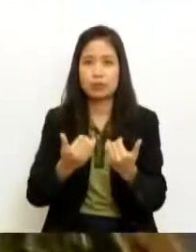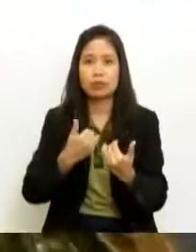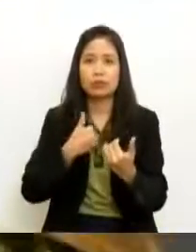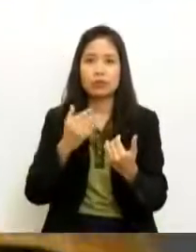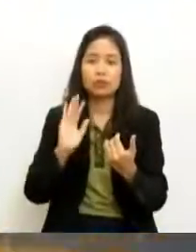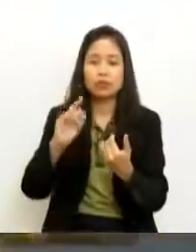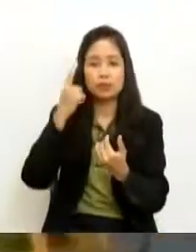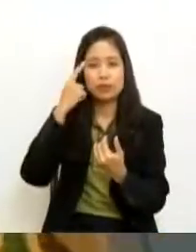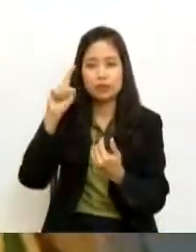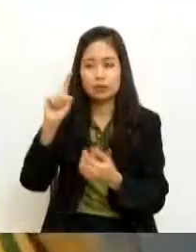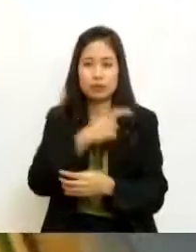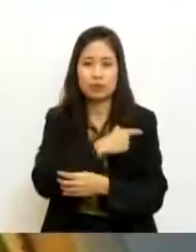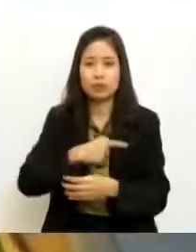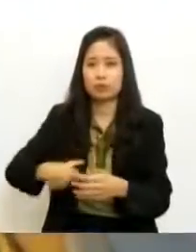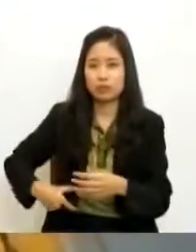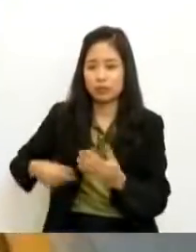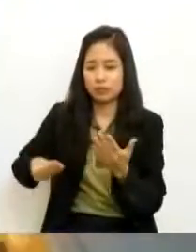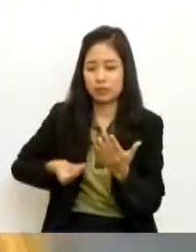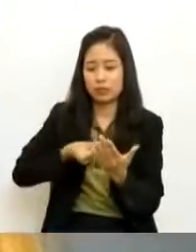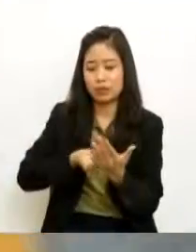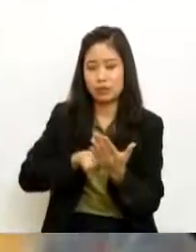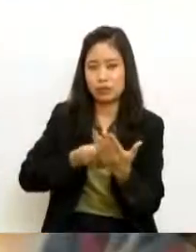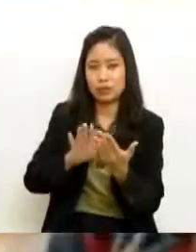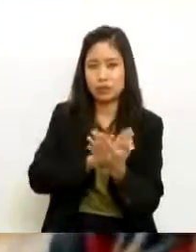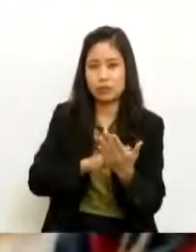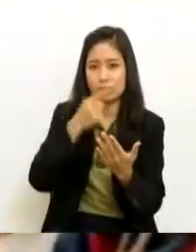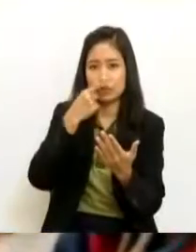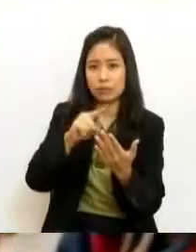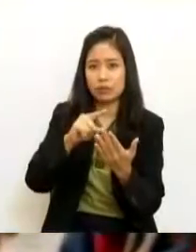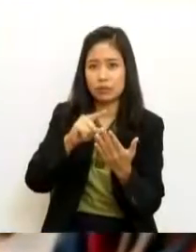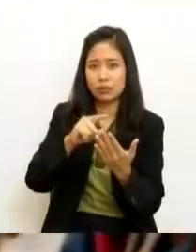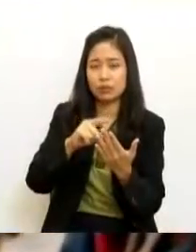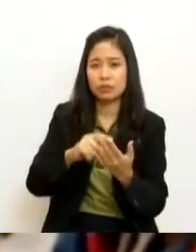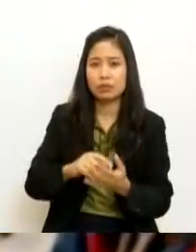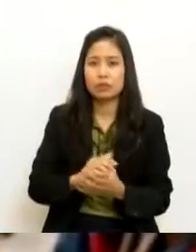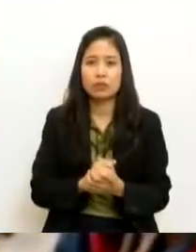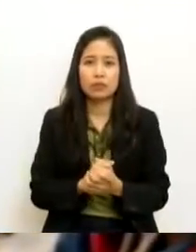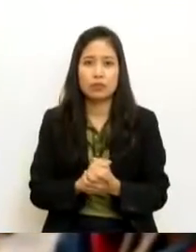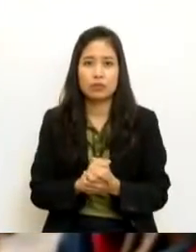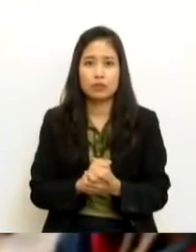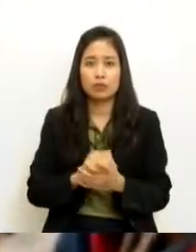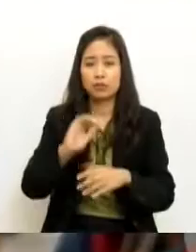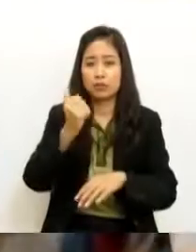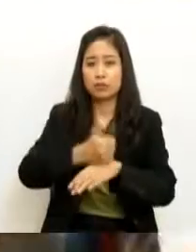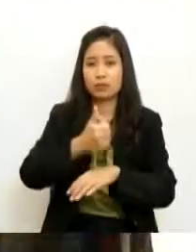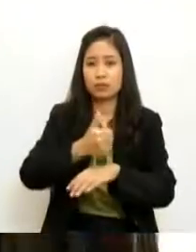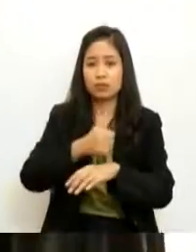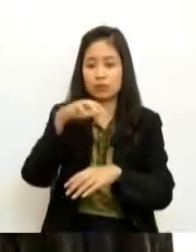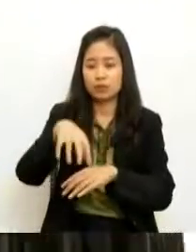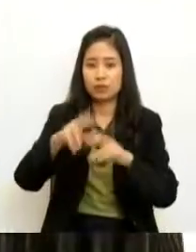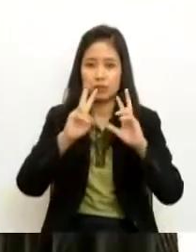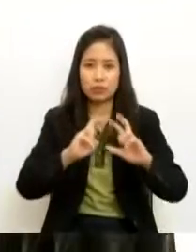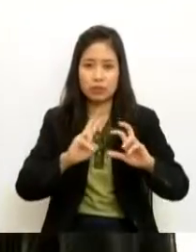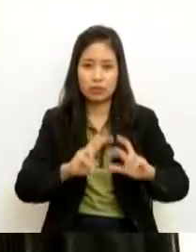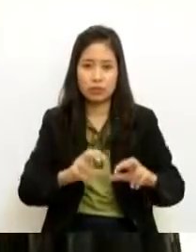าธิคุณที่ทรงประทานไว้ให้กับคนไทยดร.สมพรสามทองกล่ำผู้อำนวยการกลุ่มวิจัยและพัฒนานวัต